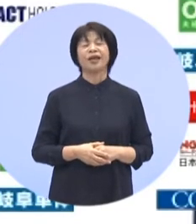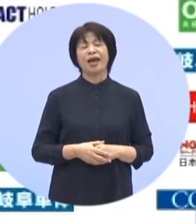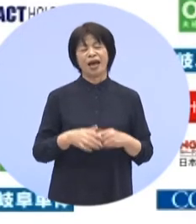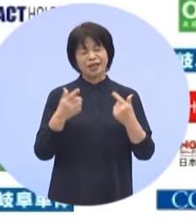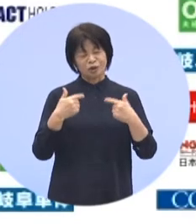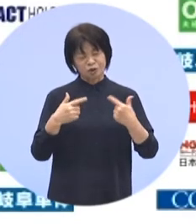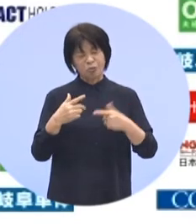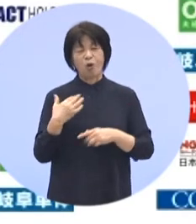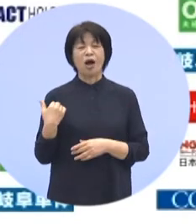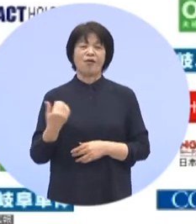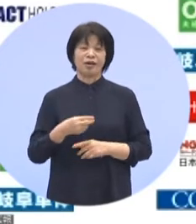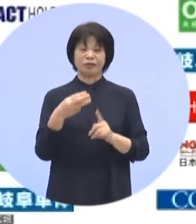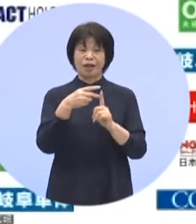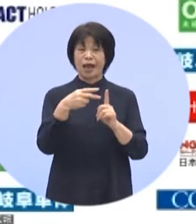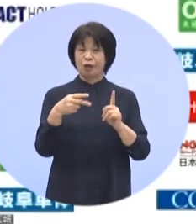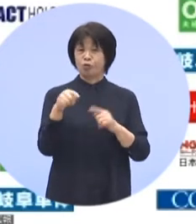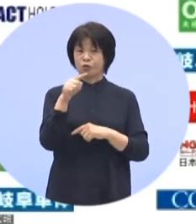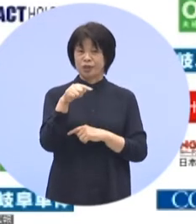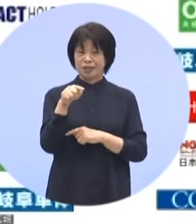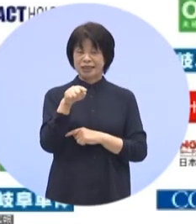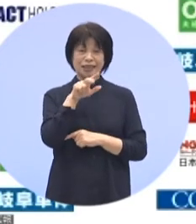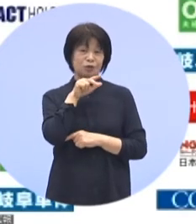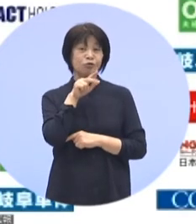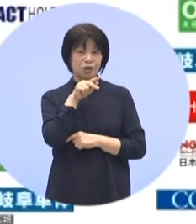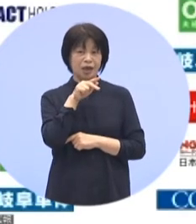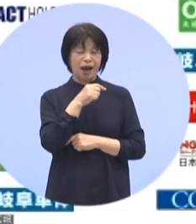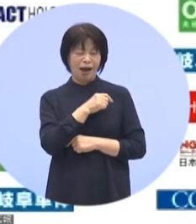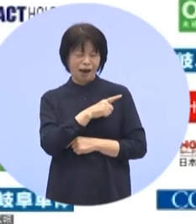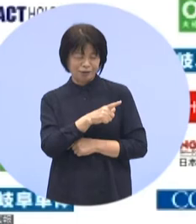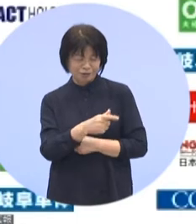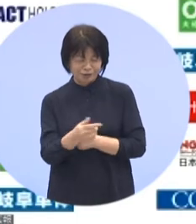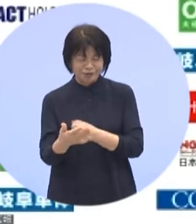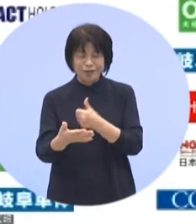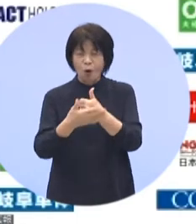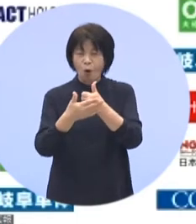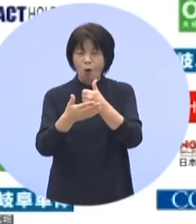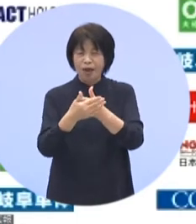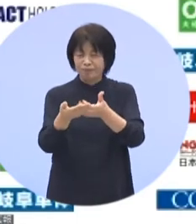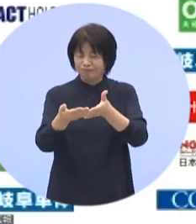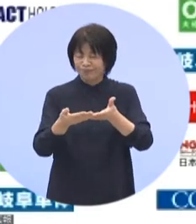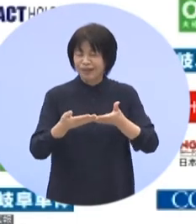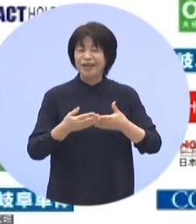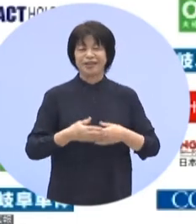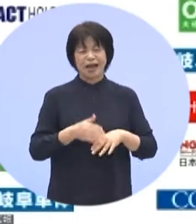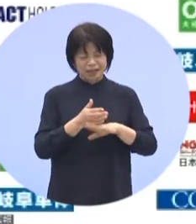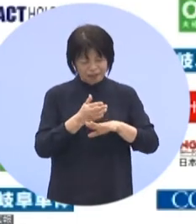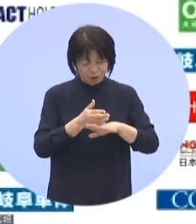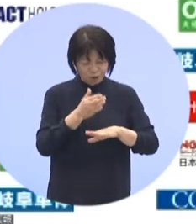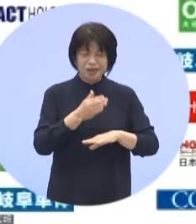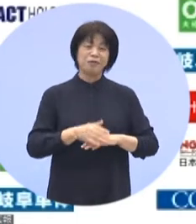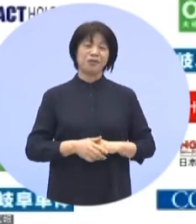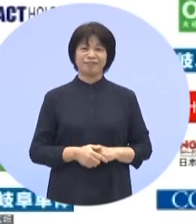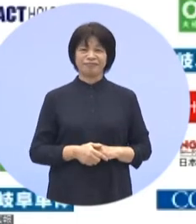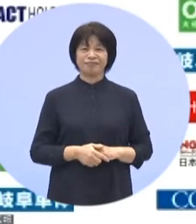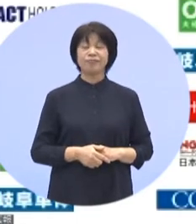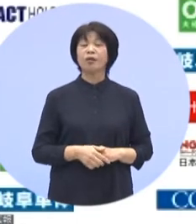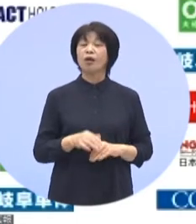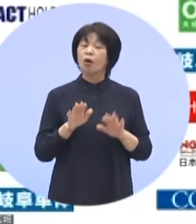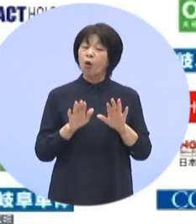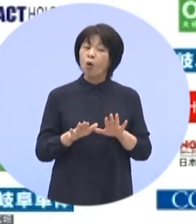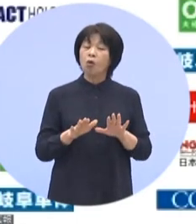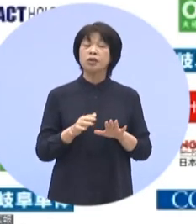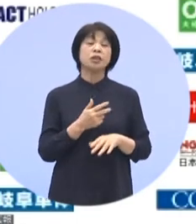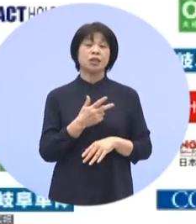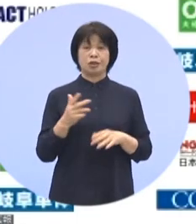つも、FC 岐阜に熱い応援をたくさんいただいてありがとうございます。FC 岐阜の今シーズン